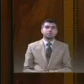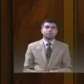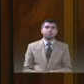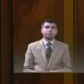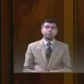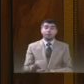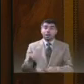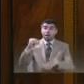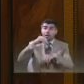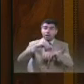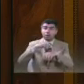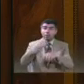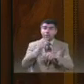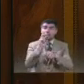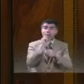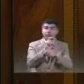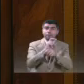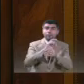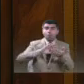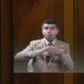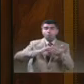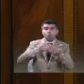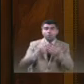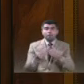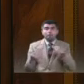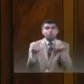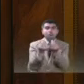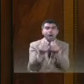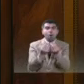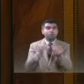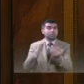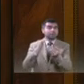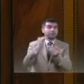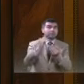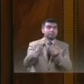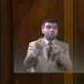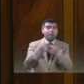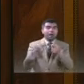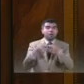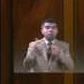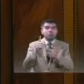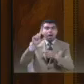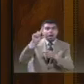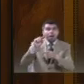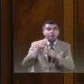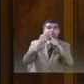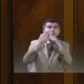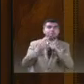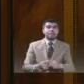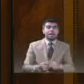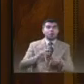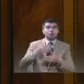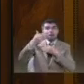إن المديونية مرتبطة ارتباطا وثيقا وأوتوماتيكيا بمستوى عجز الميزانية، حيث